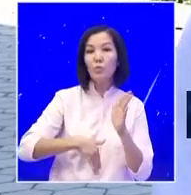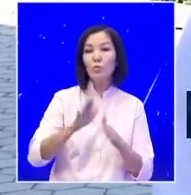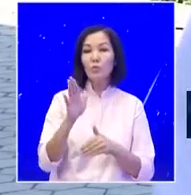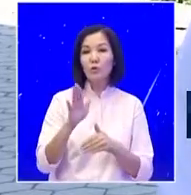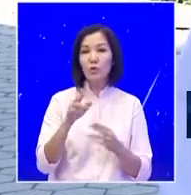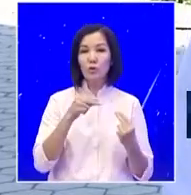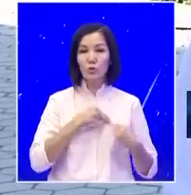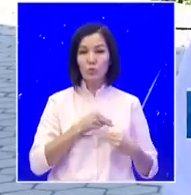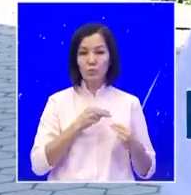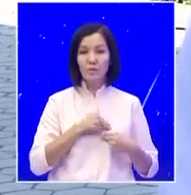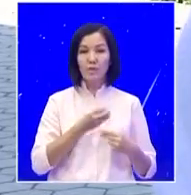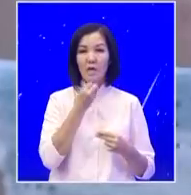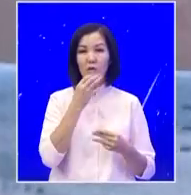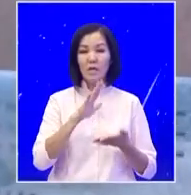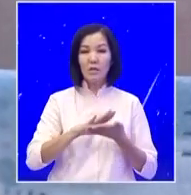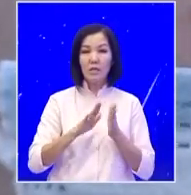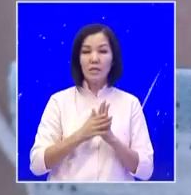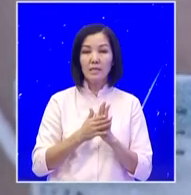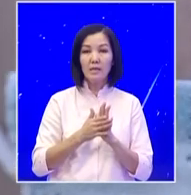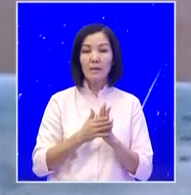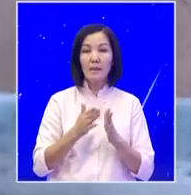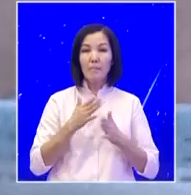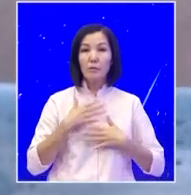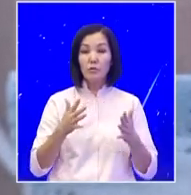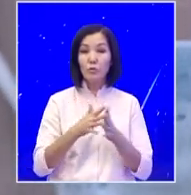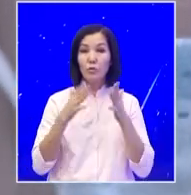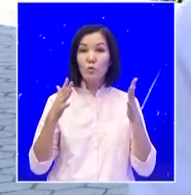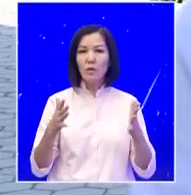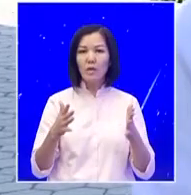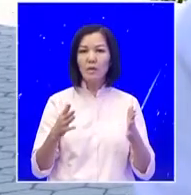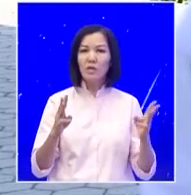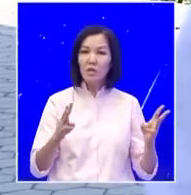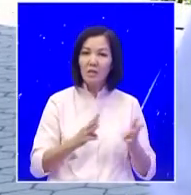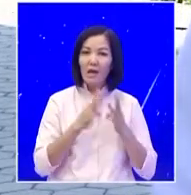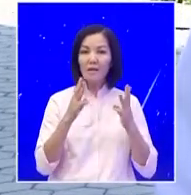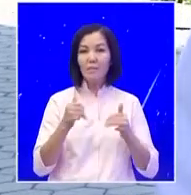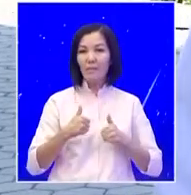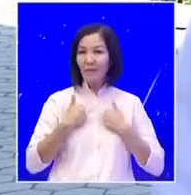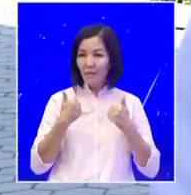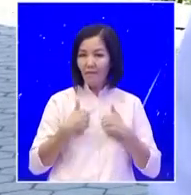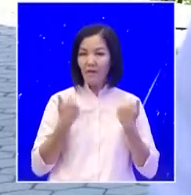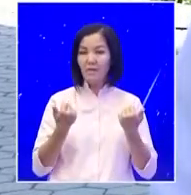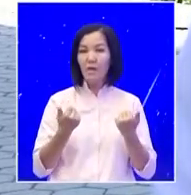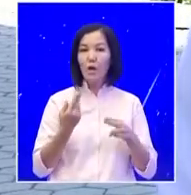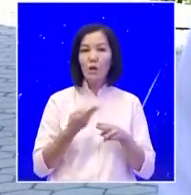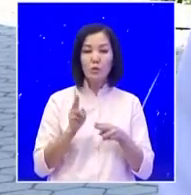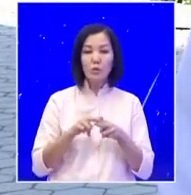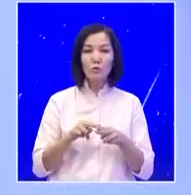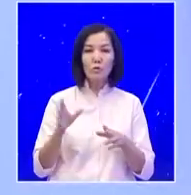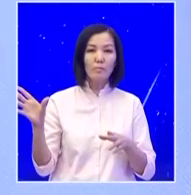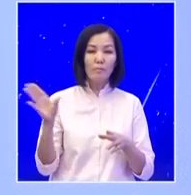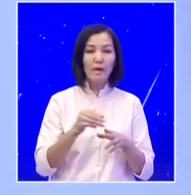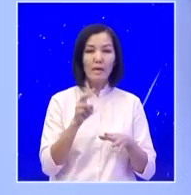жасауға жақсы жағдайдың жасалуы. Бұл біз үшін бір үлкен стимул, мотивация береді. Сол үшін барлық дәрігер